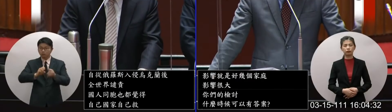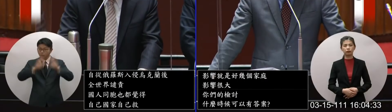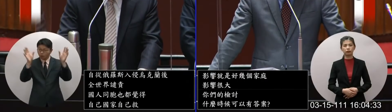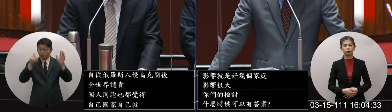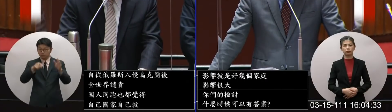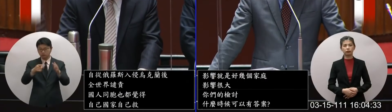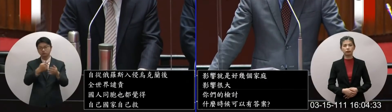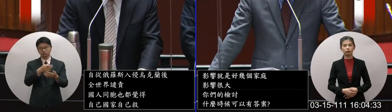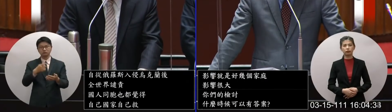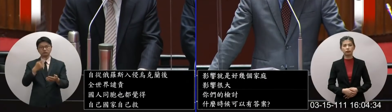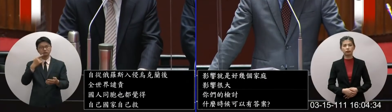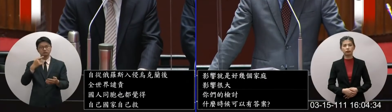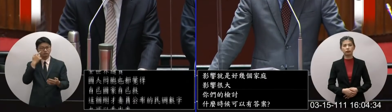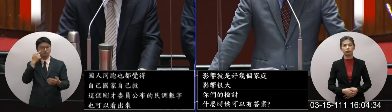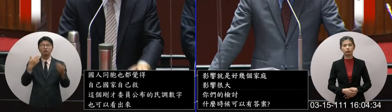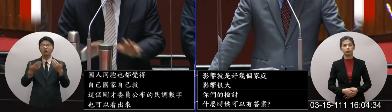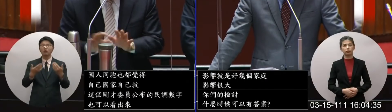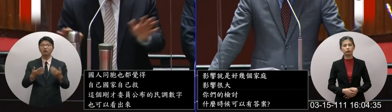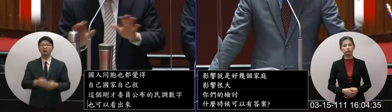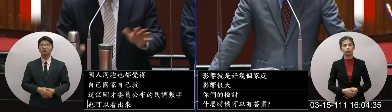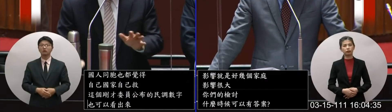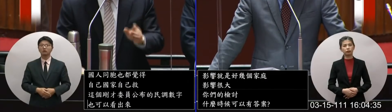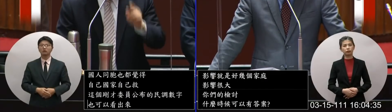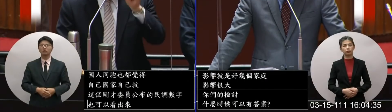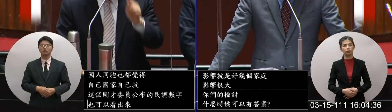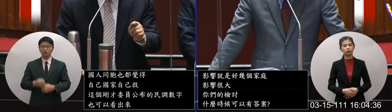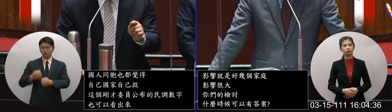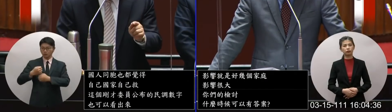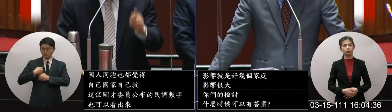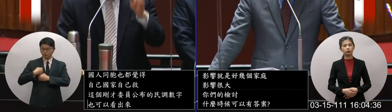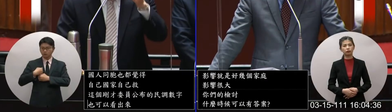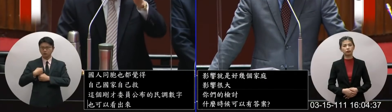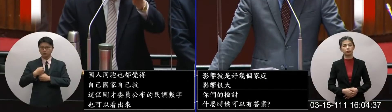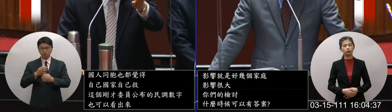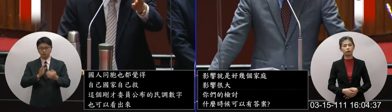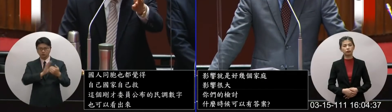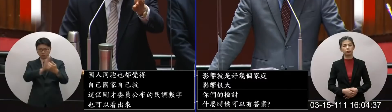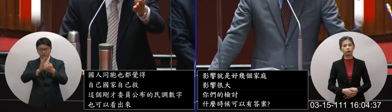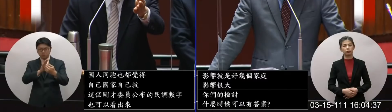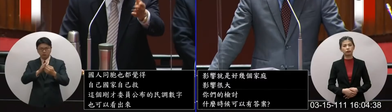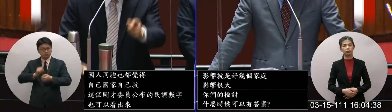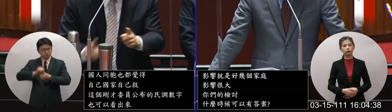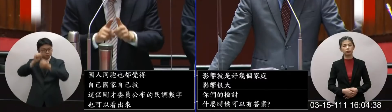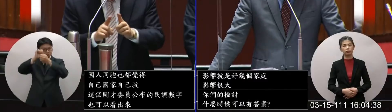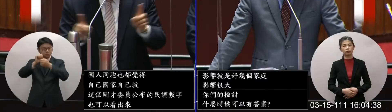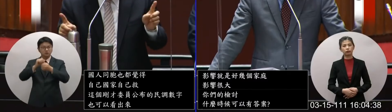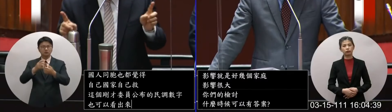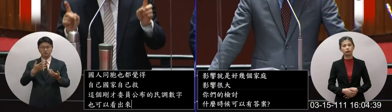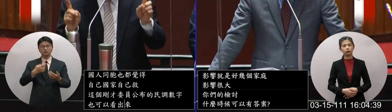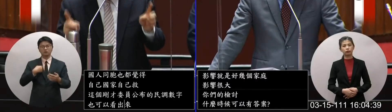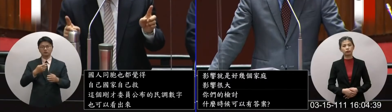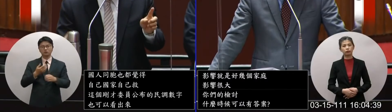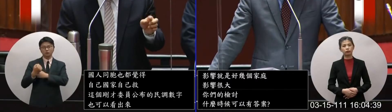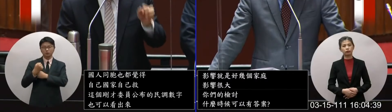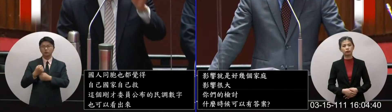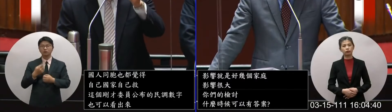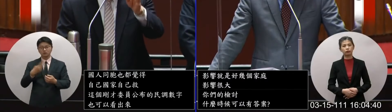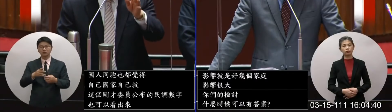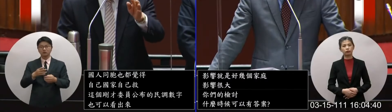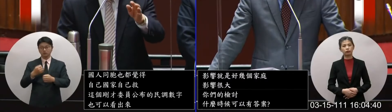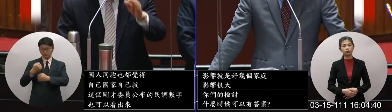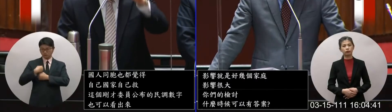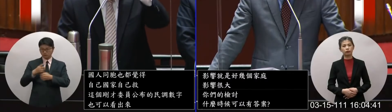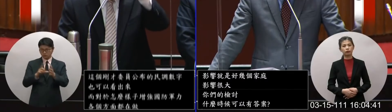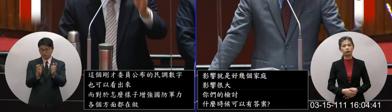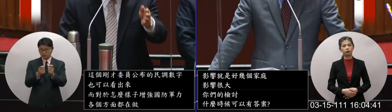怎么样子增强国防军力，各个方面都在做。那就如委员说，疫情的长短